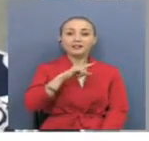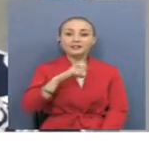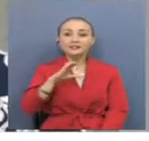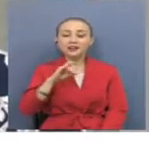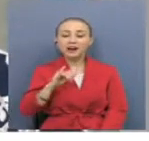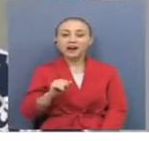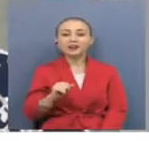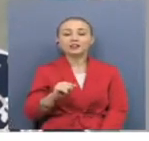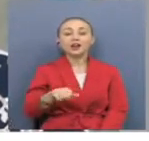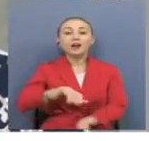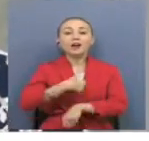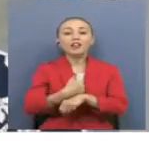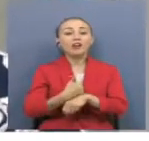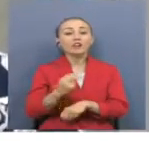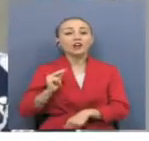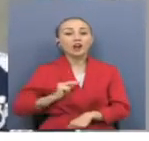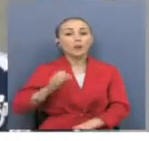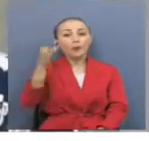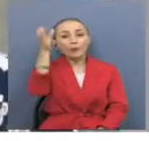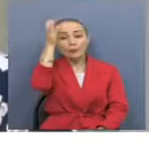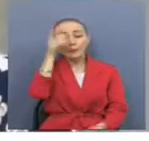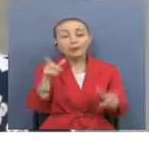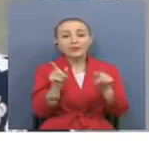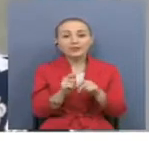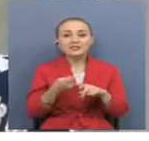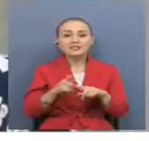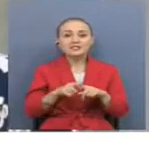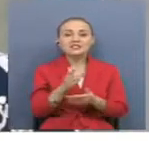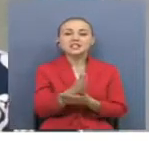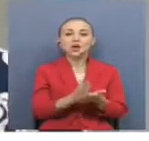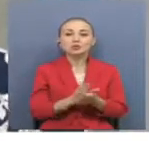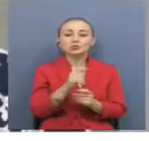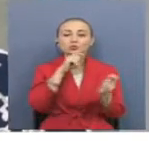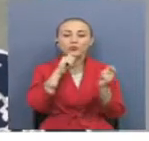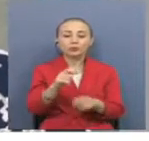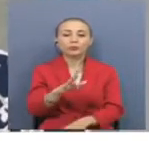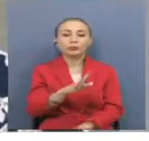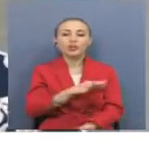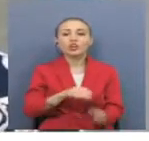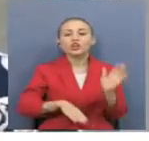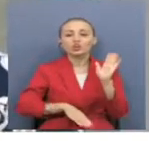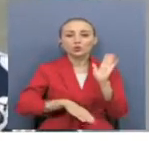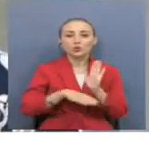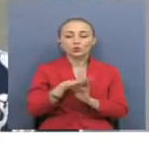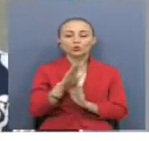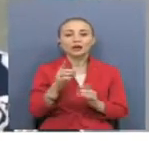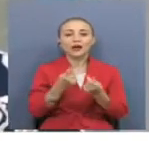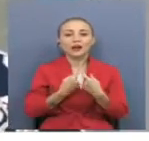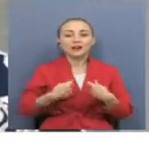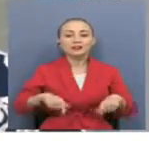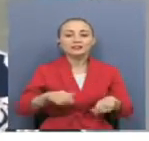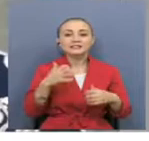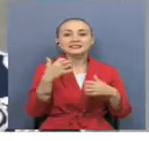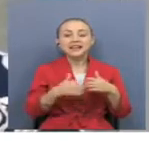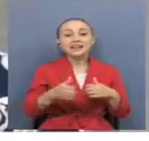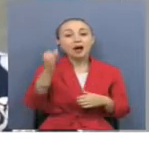курстарға қатысып, жаңа білім мазмұнын жаңартып, сол бойынша жұмыстар жатқарып жатыр. Бізді бір қуантқан осы биылғы